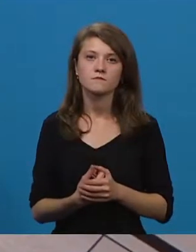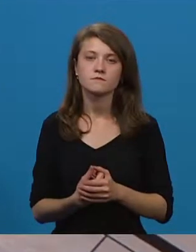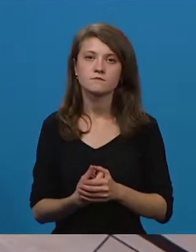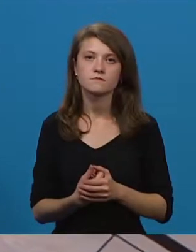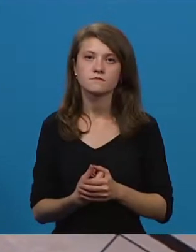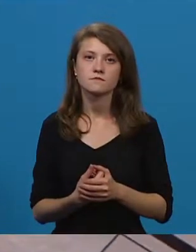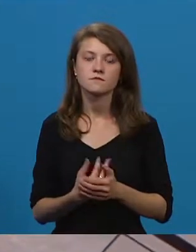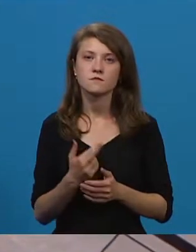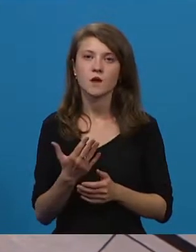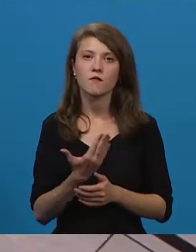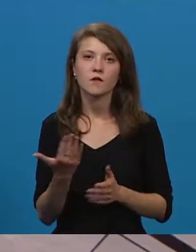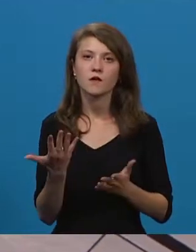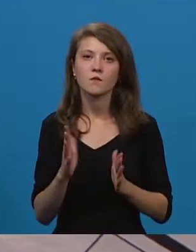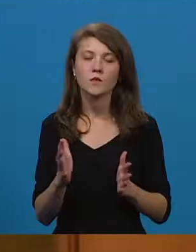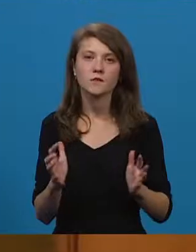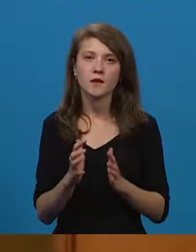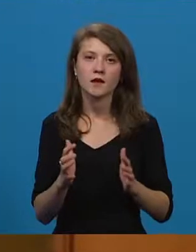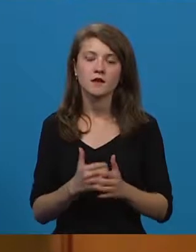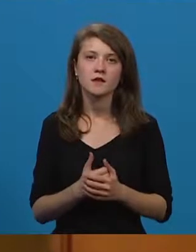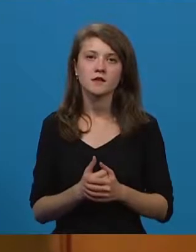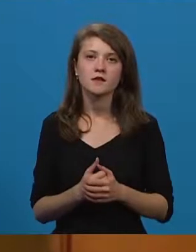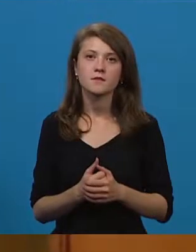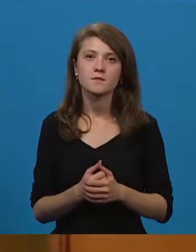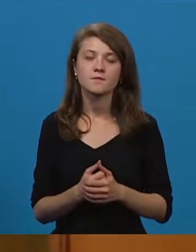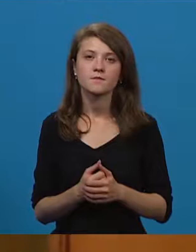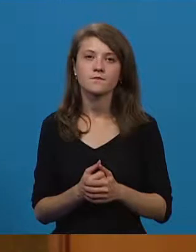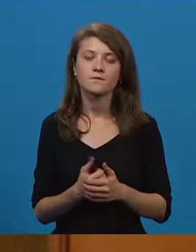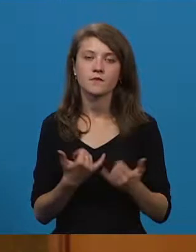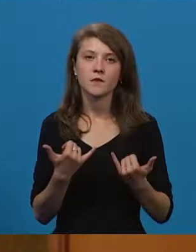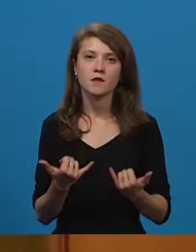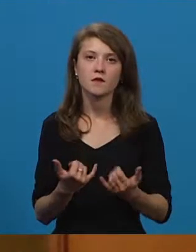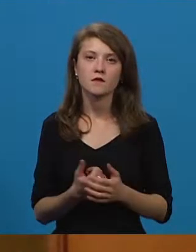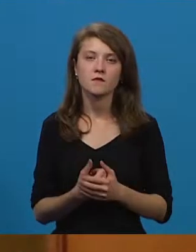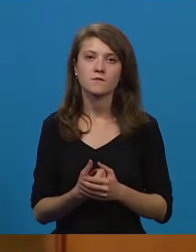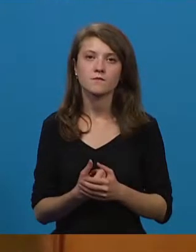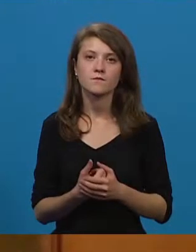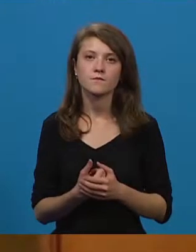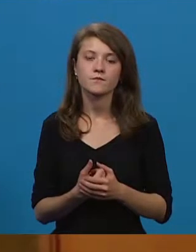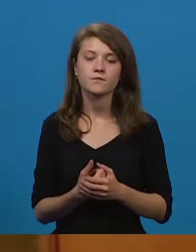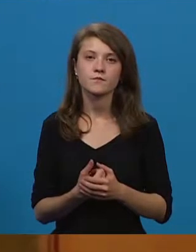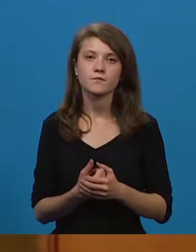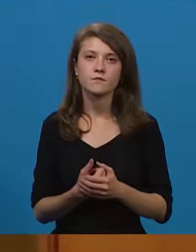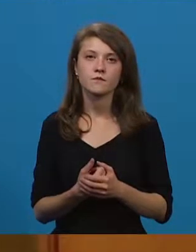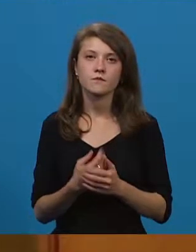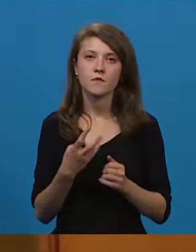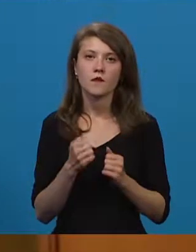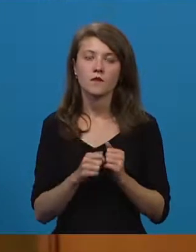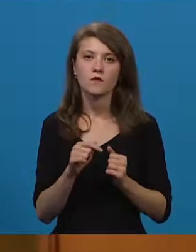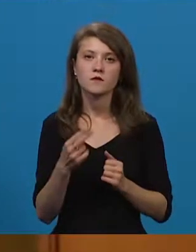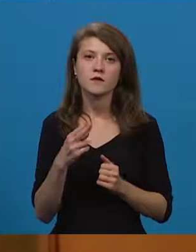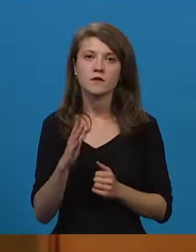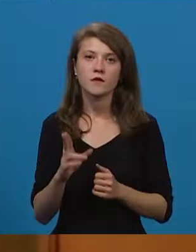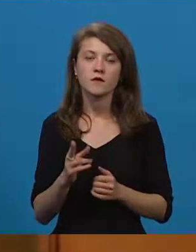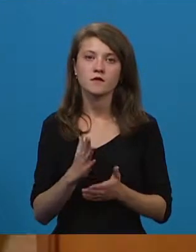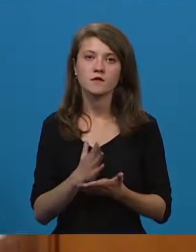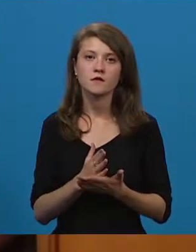105. Як вони, де будуть зберігатися? Для того на кожній ДВК